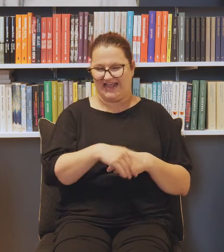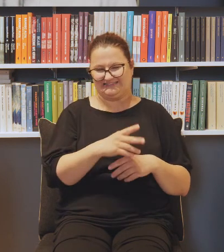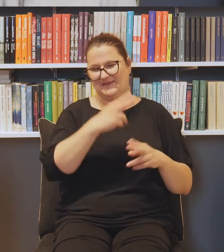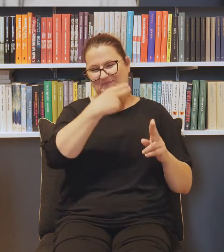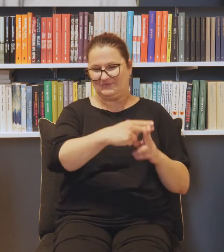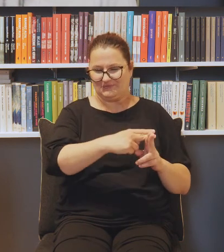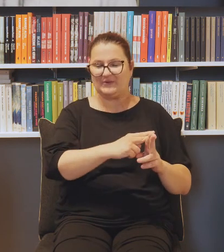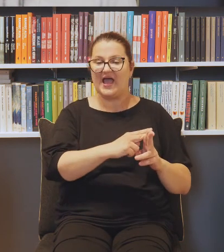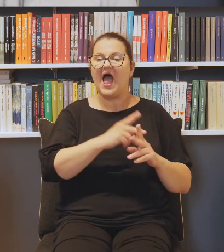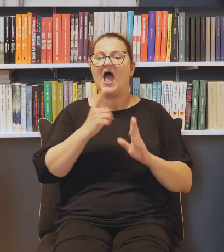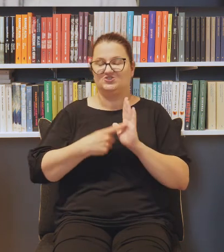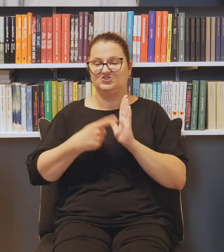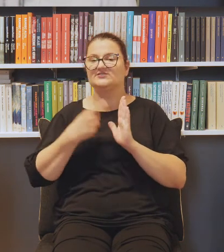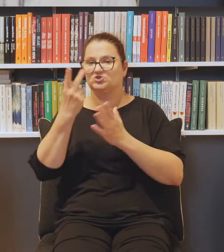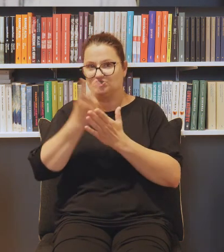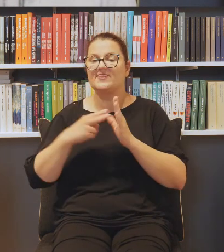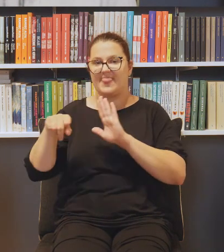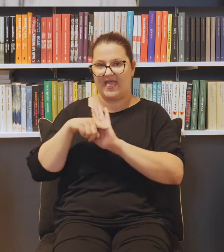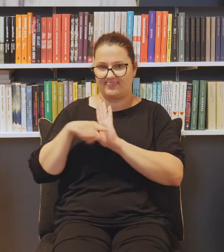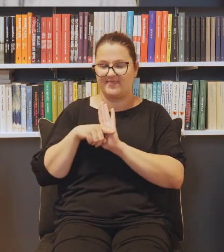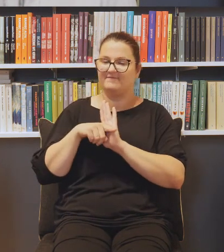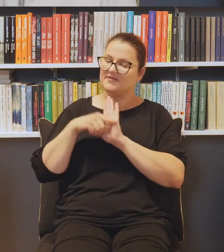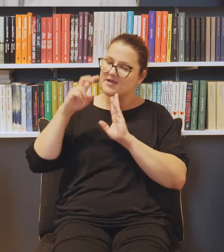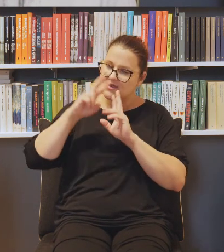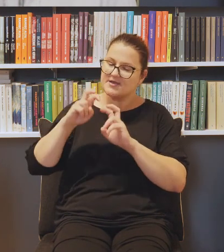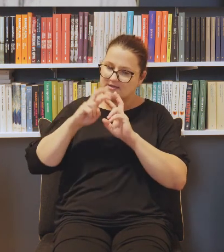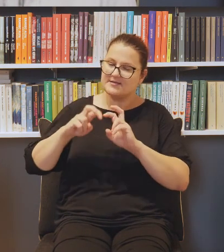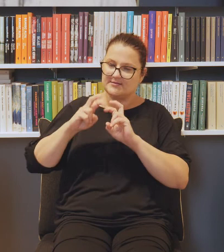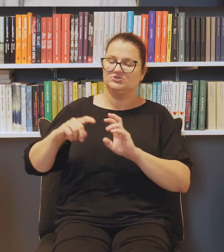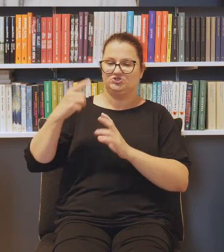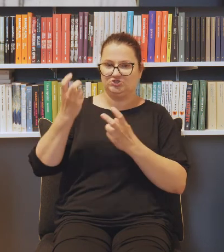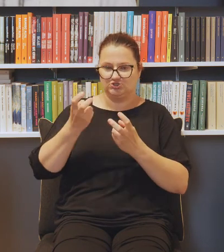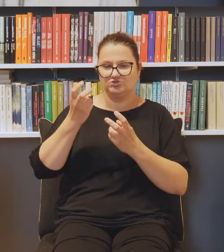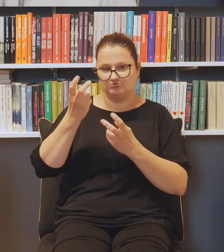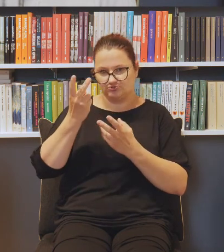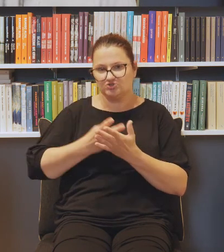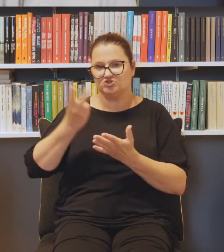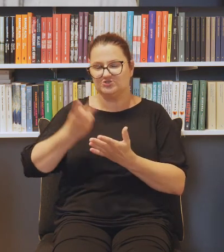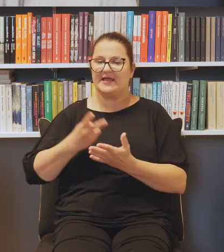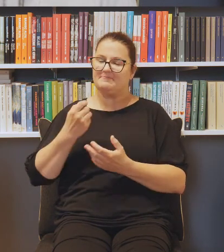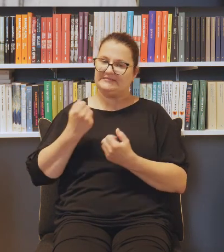Ale często czytam negatywne i wczytuję się w nie i staram się tak obronić,